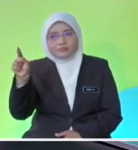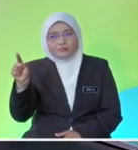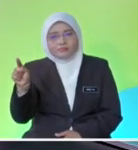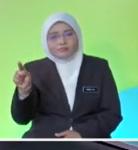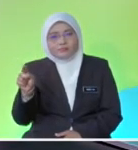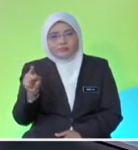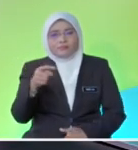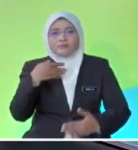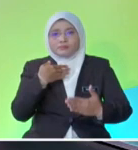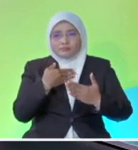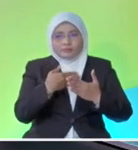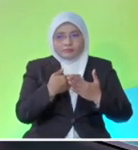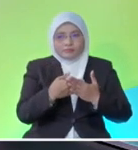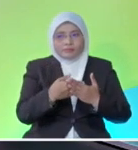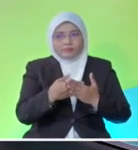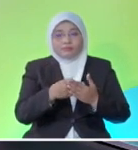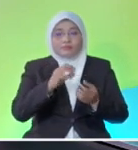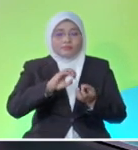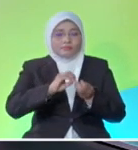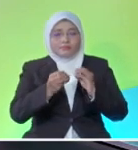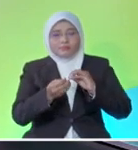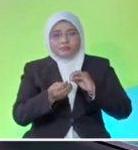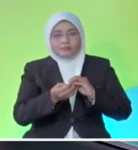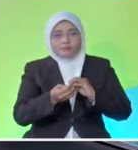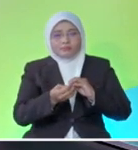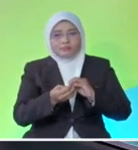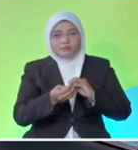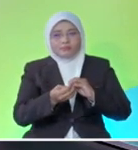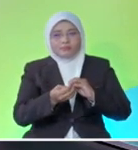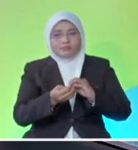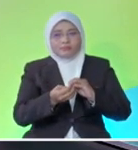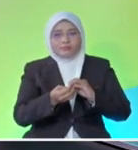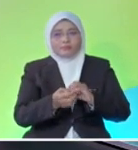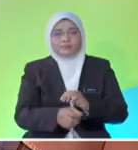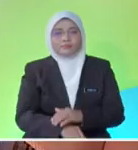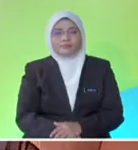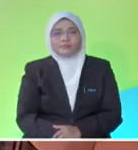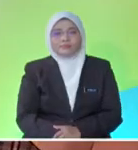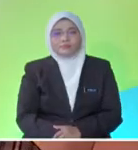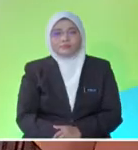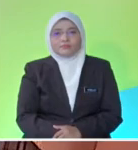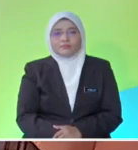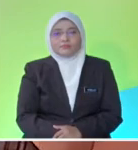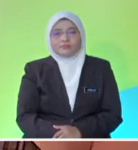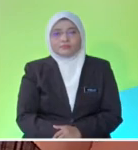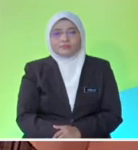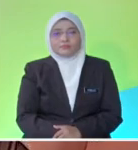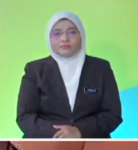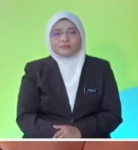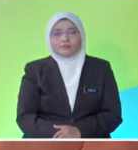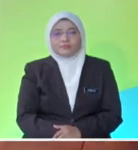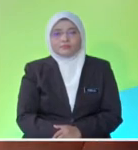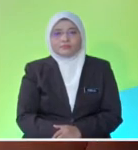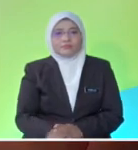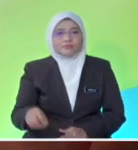Oh, cikgu. Sambil dia bergerak, dia menjauhi 12 tadi. Tapi masih kita sebut pukul 12. Baik.